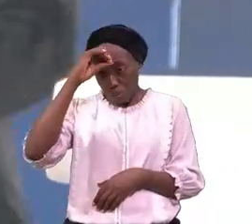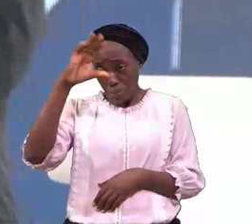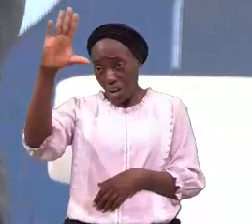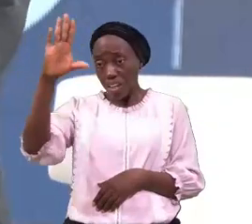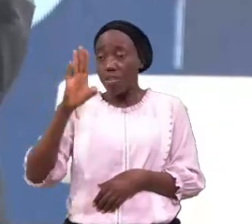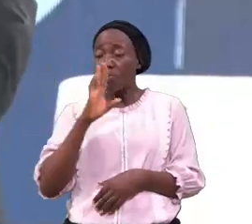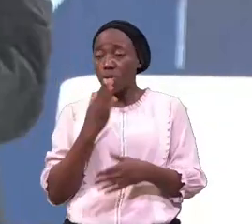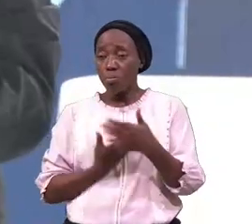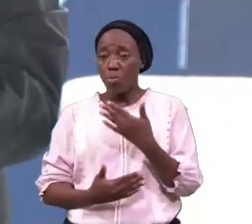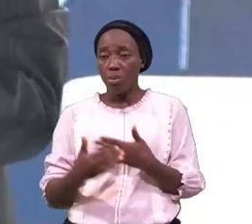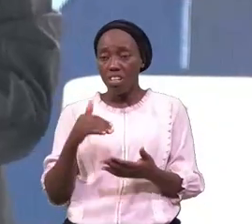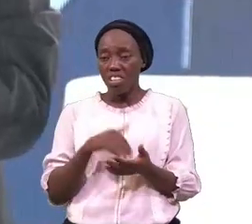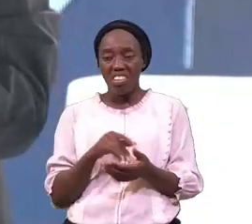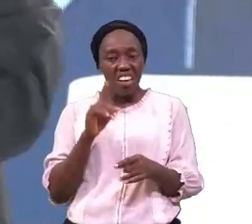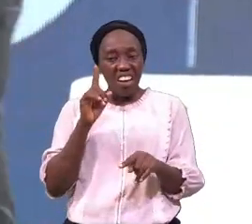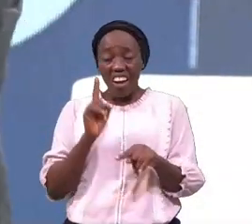C'est la même.